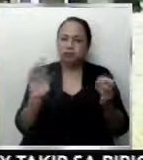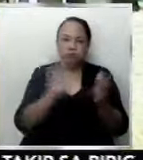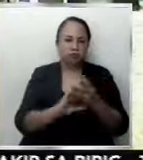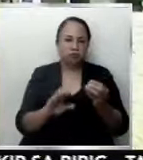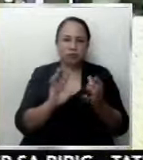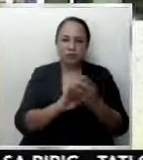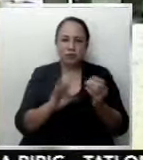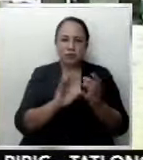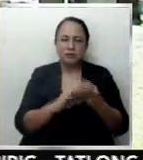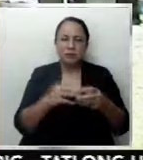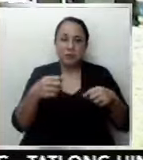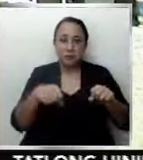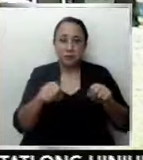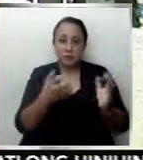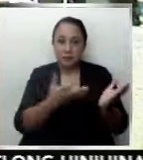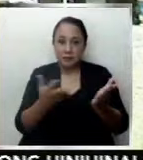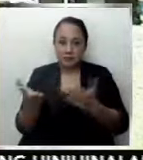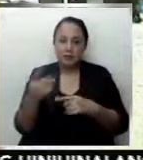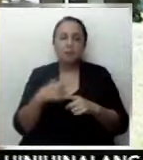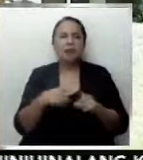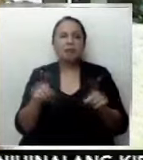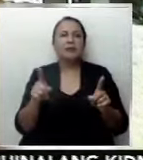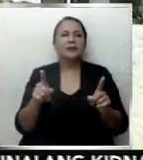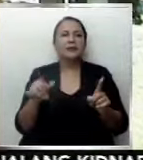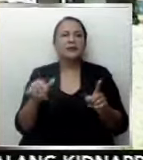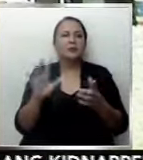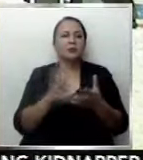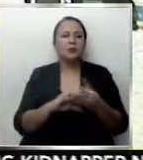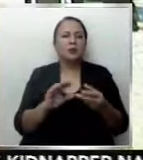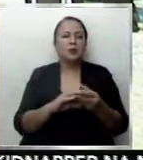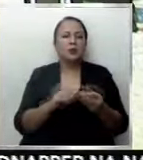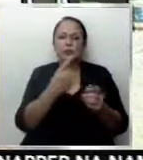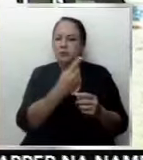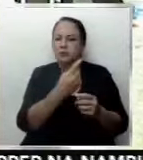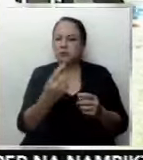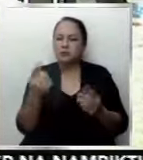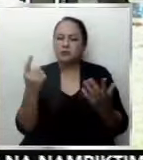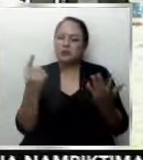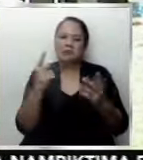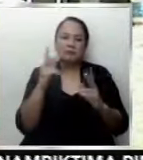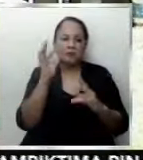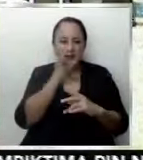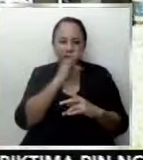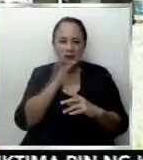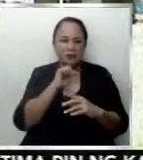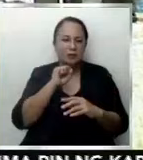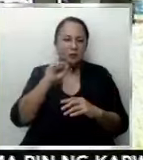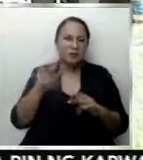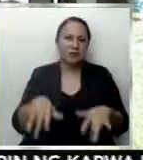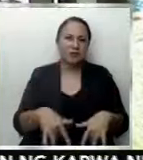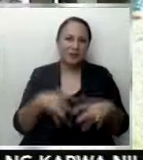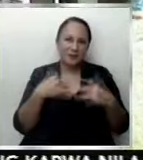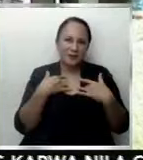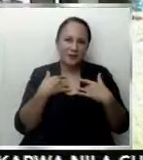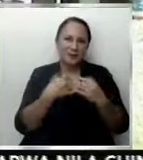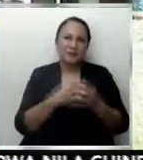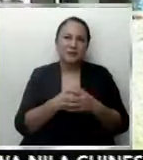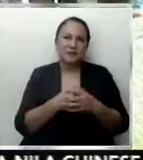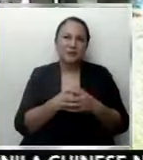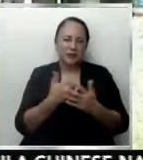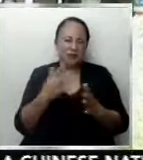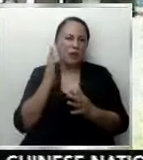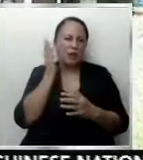riders, kundi kwento rin po siya ng bawat ordinaryong Pilipino na lumalaban sa buhay. Alam naman natin lahat